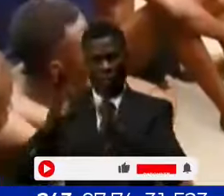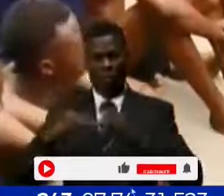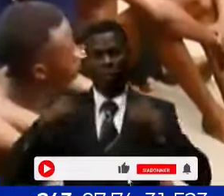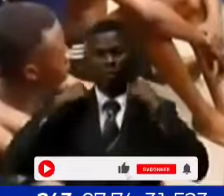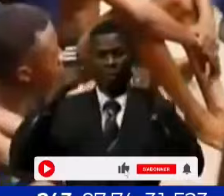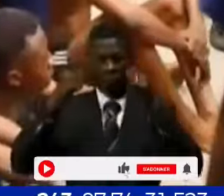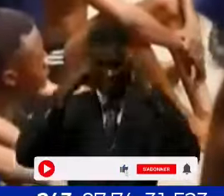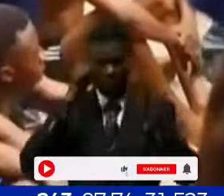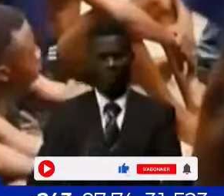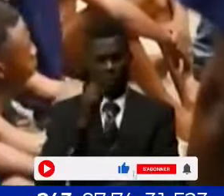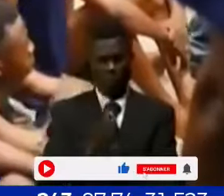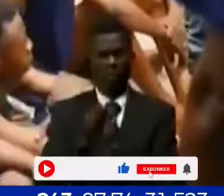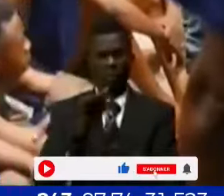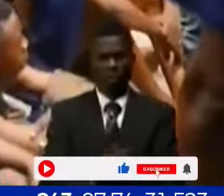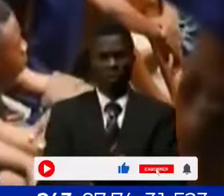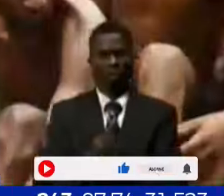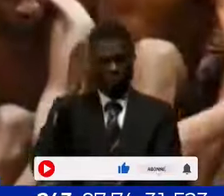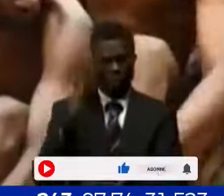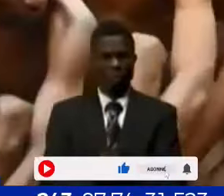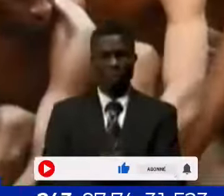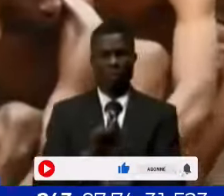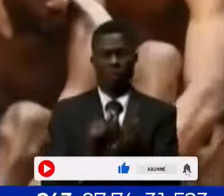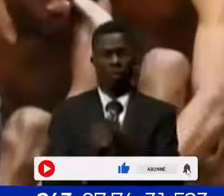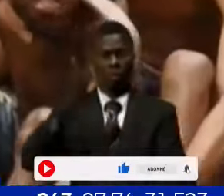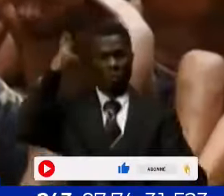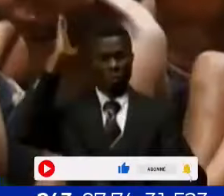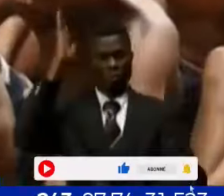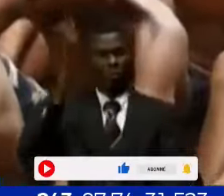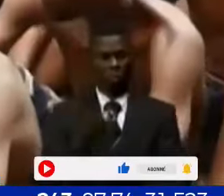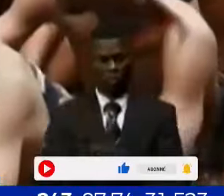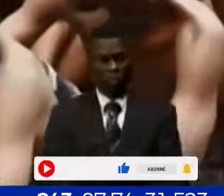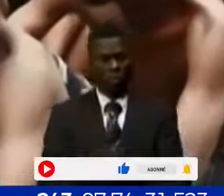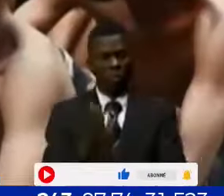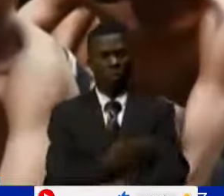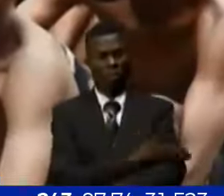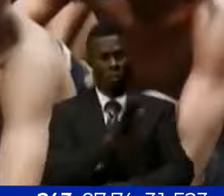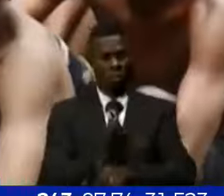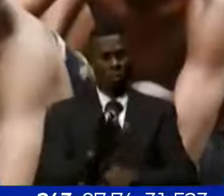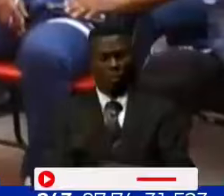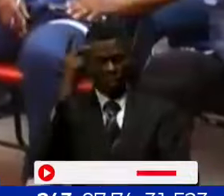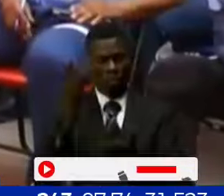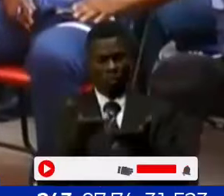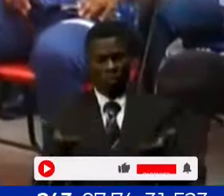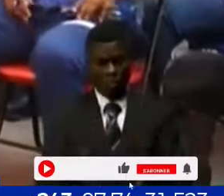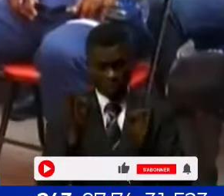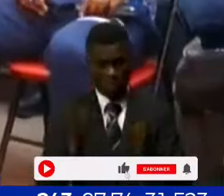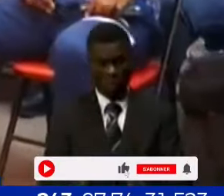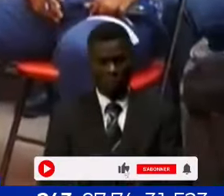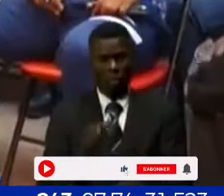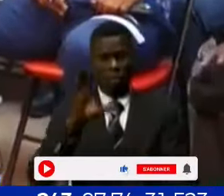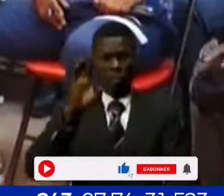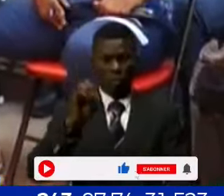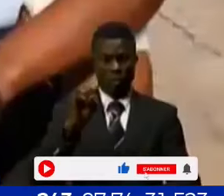une détermination affichée pour mettre fin à ces phénomènes qui prennent des proportions inquiétantes. Par ailleurs, plus de